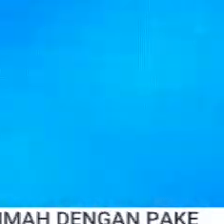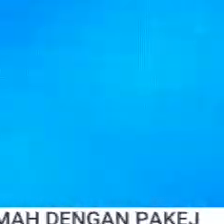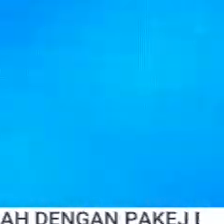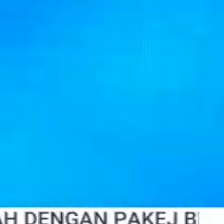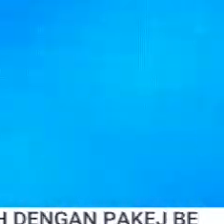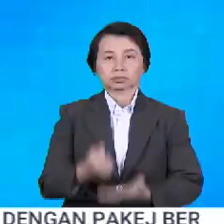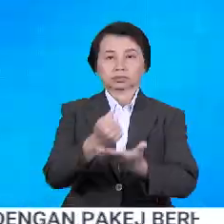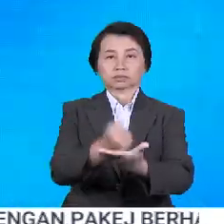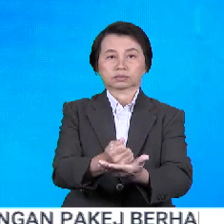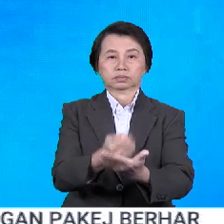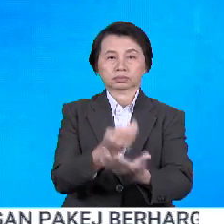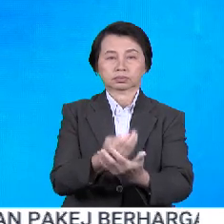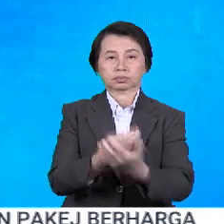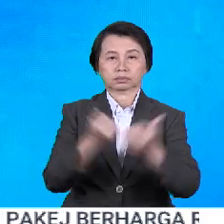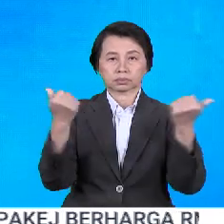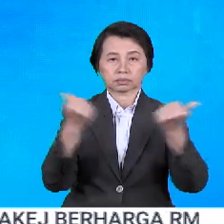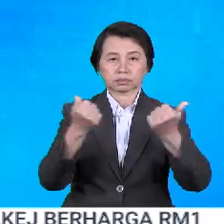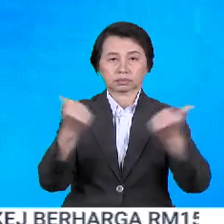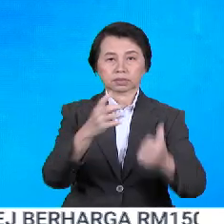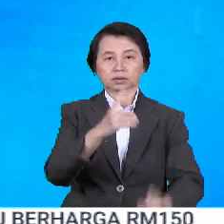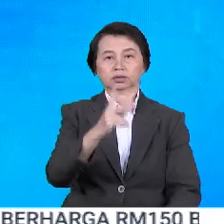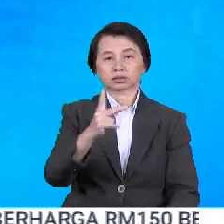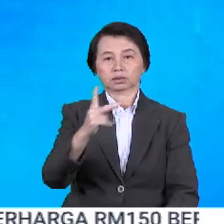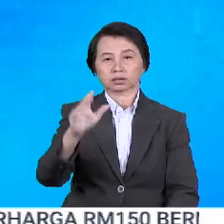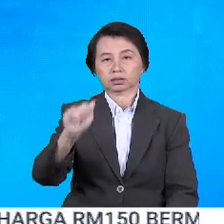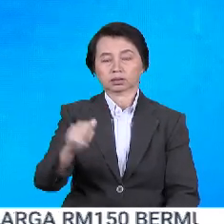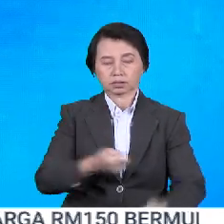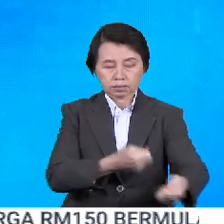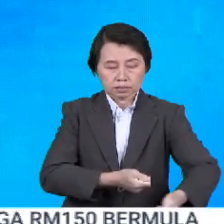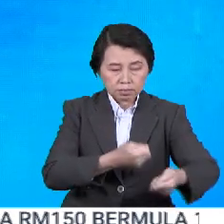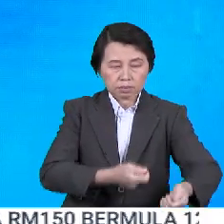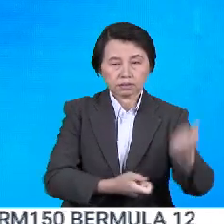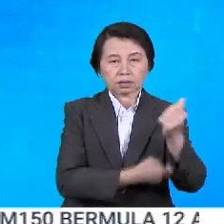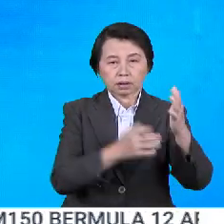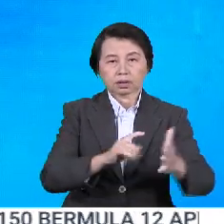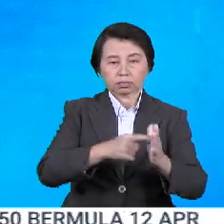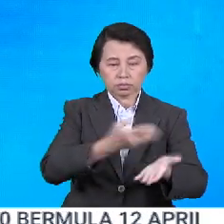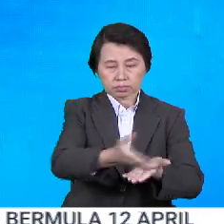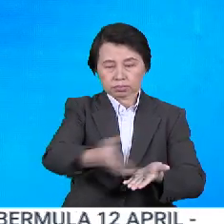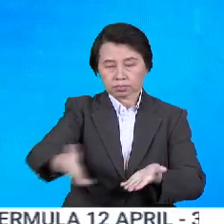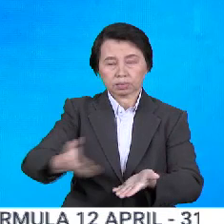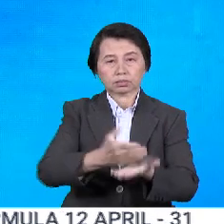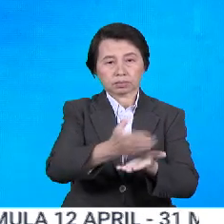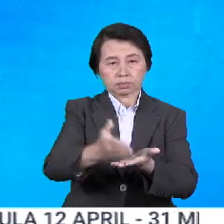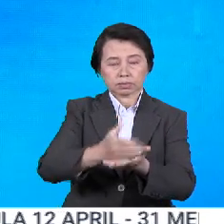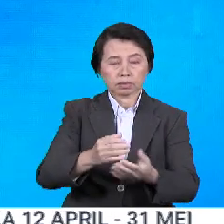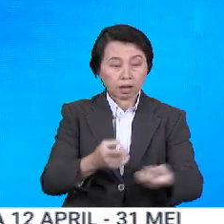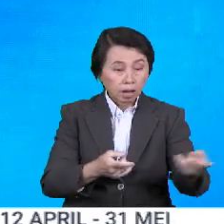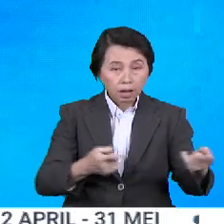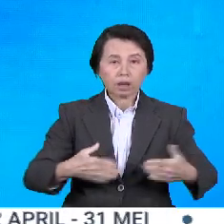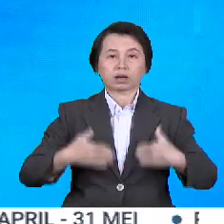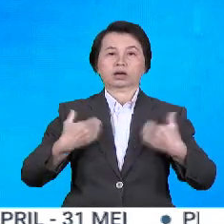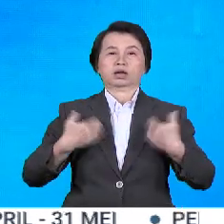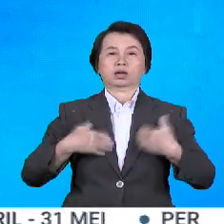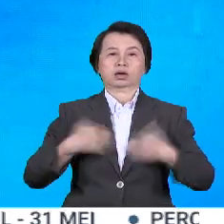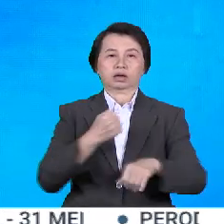bantuan khas keuangan Idul Fitri di keke untuk perkebunan kecil getah yang mulai dialihkan hari ini memberi sinar pada golongan itu